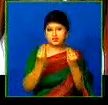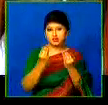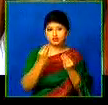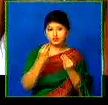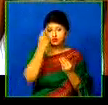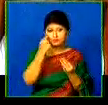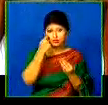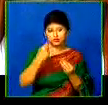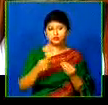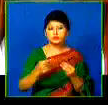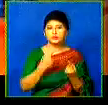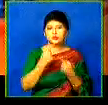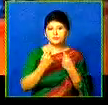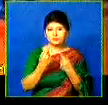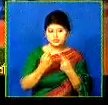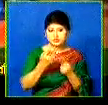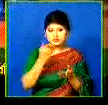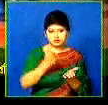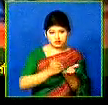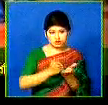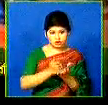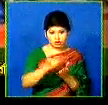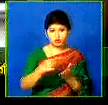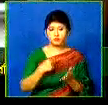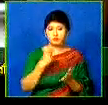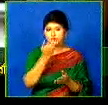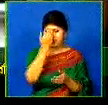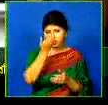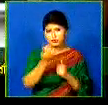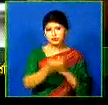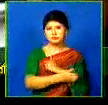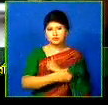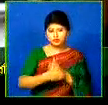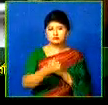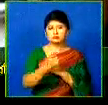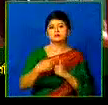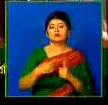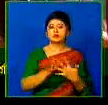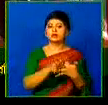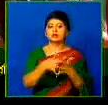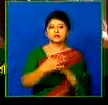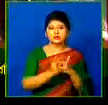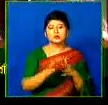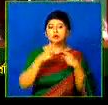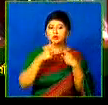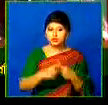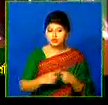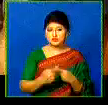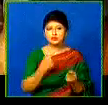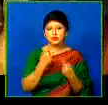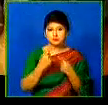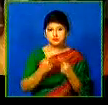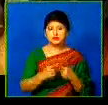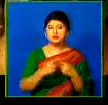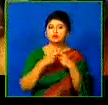দোরগোড়ায় বিচারিক সেবা পৌঁছে দিয়ে বিচারিক সেবা বঞ্চিত দরিদ্র অবহেলিত জনগোষ্ঠীর ন্যায় বিচারের সুযোগ